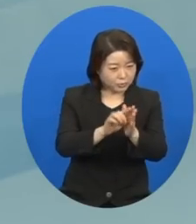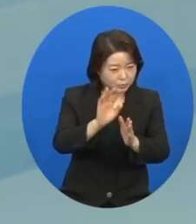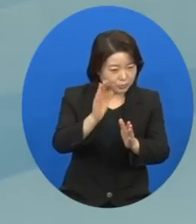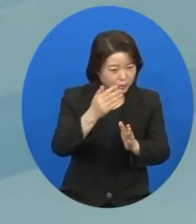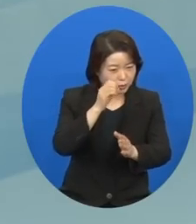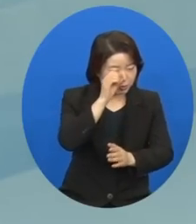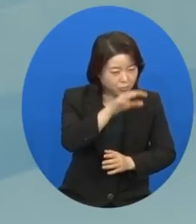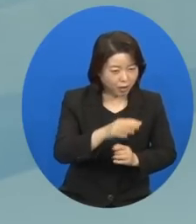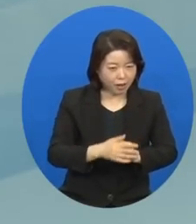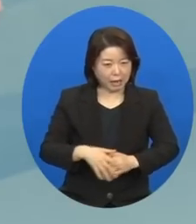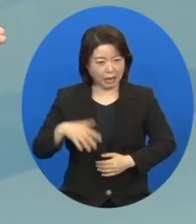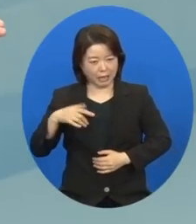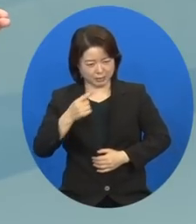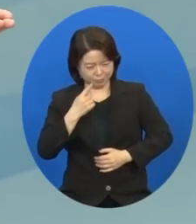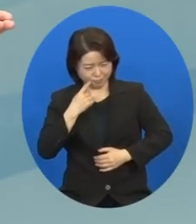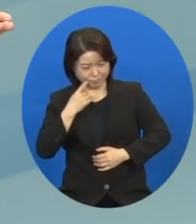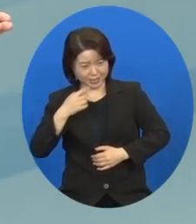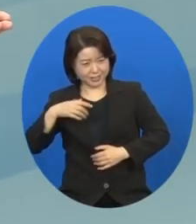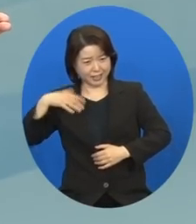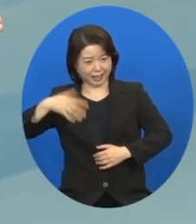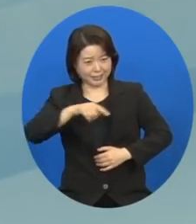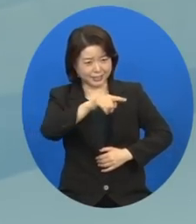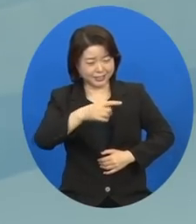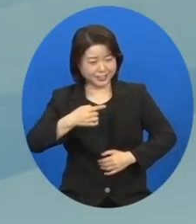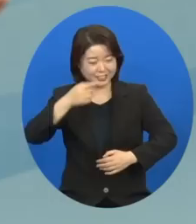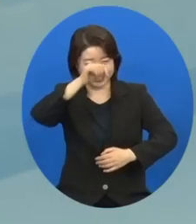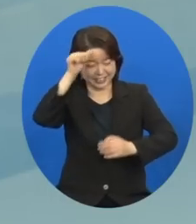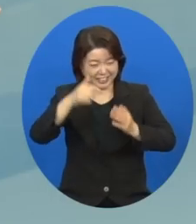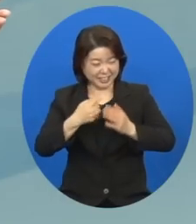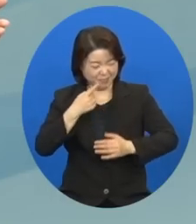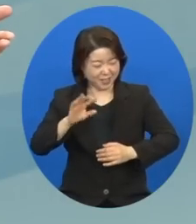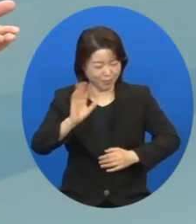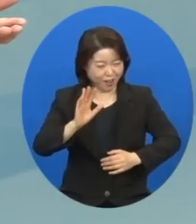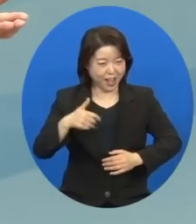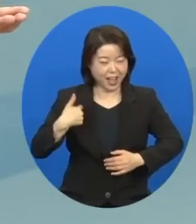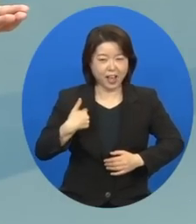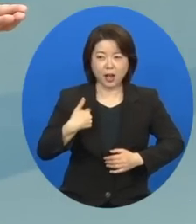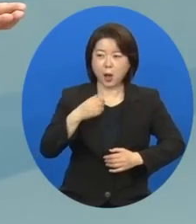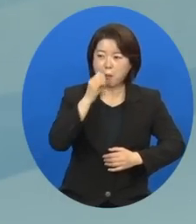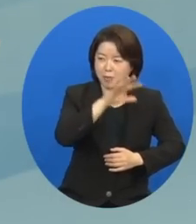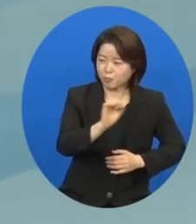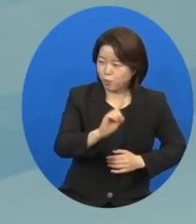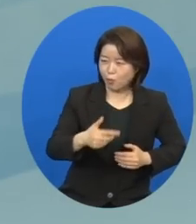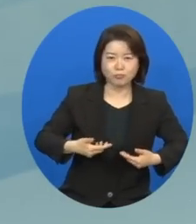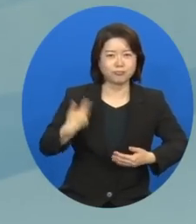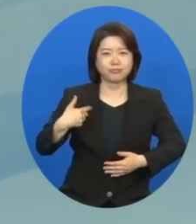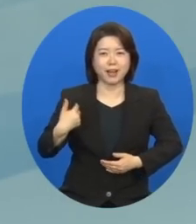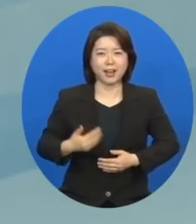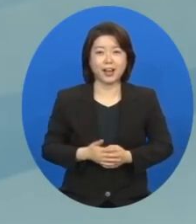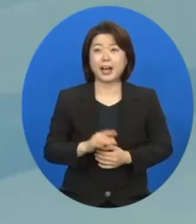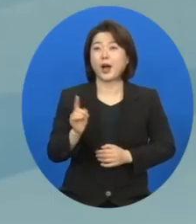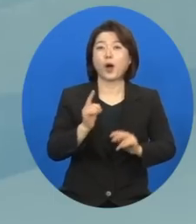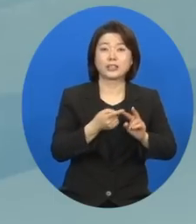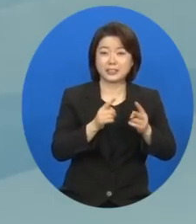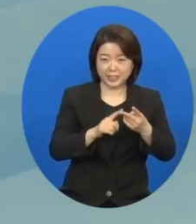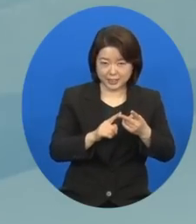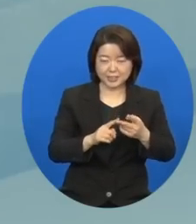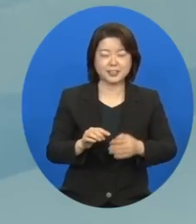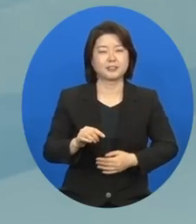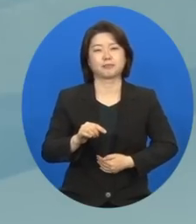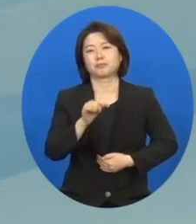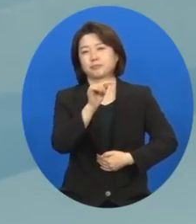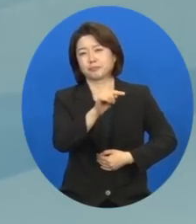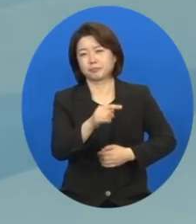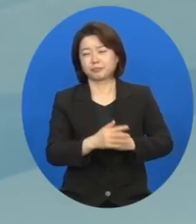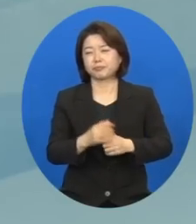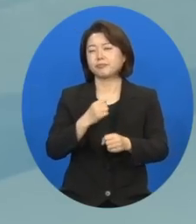해야 될지 아니면 얘가 아직 쓴맛을 못 봐서 그렇구나 인생에 뭐 그렇게 해야 될지 제가 잘 모르겠어요. 어쨌든 여러분